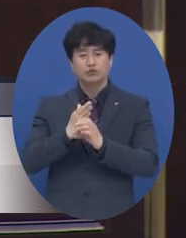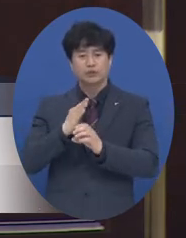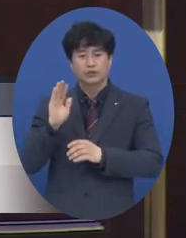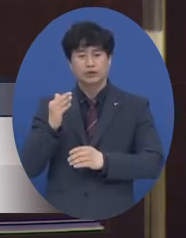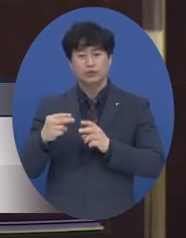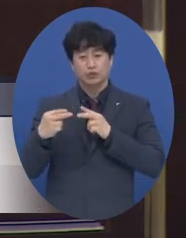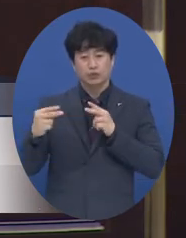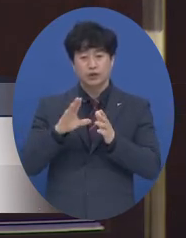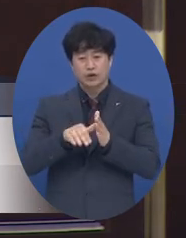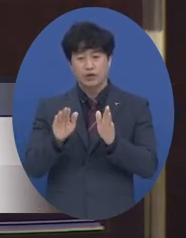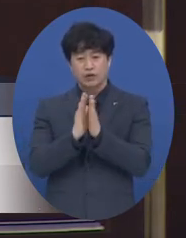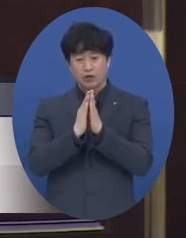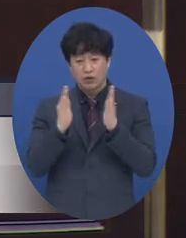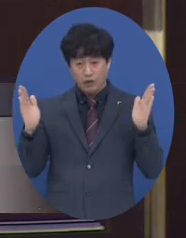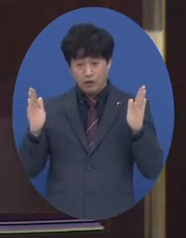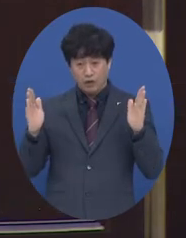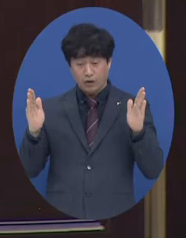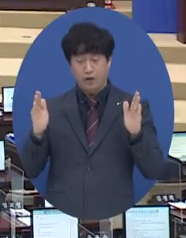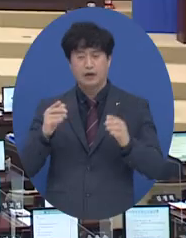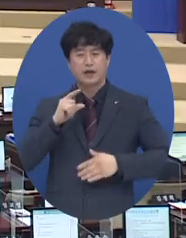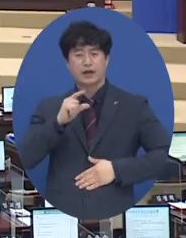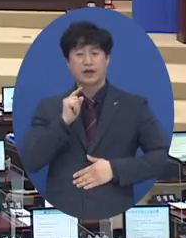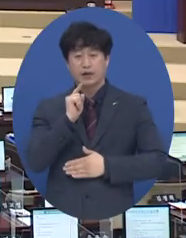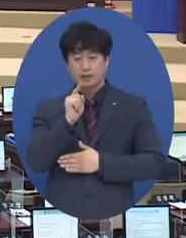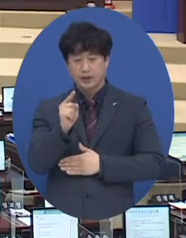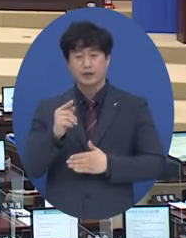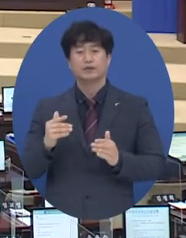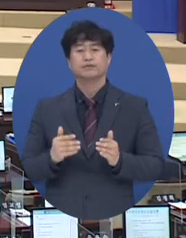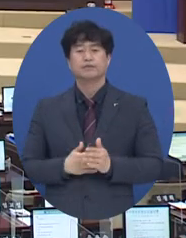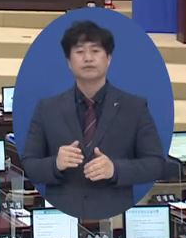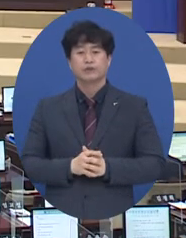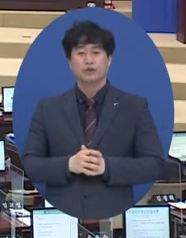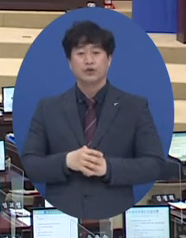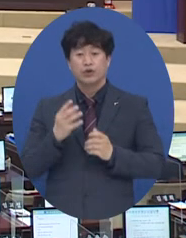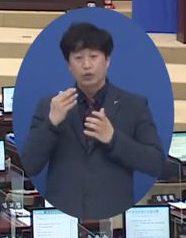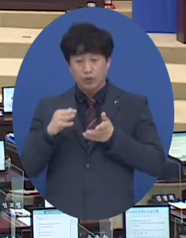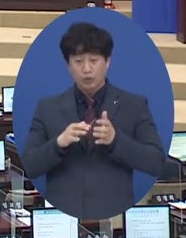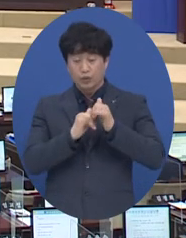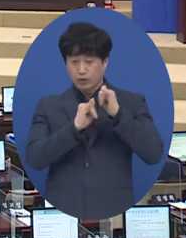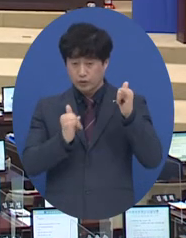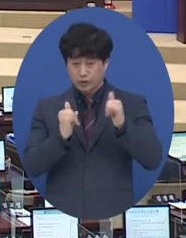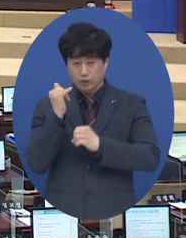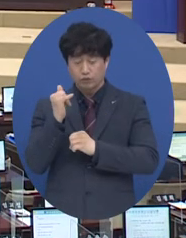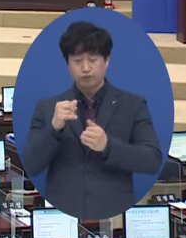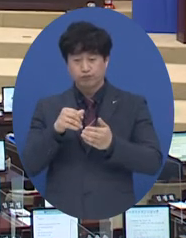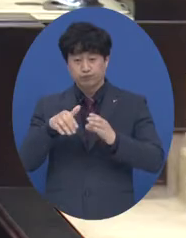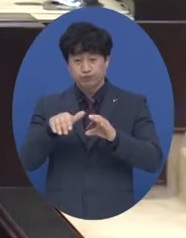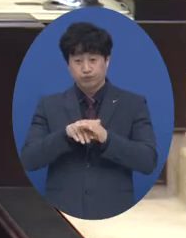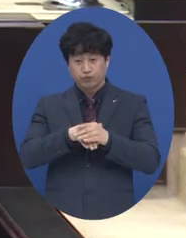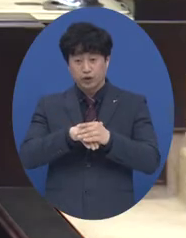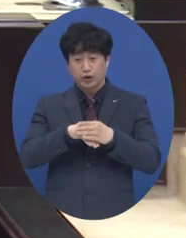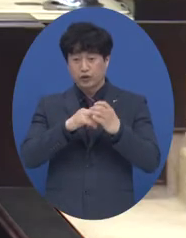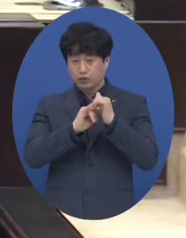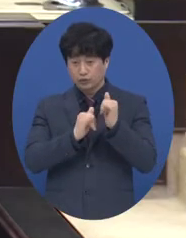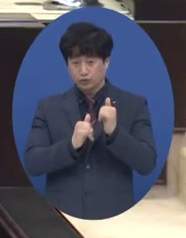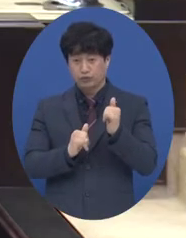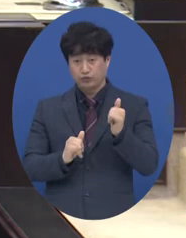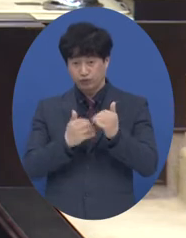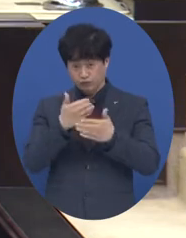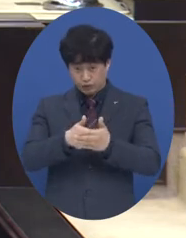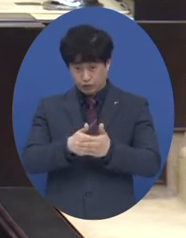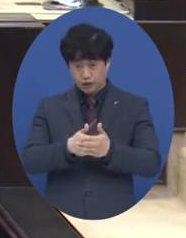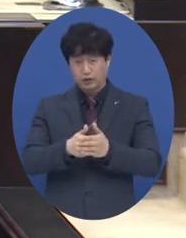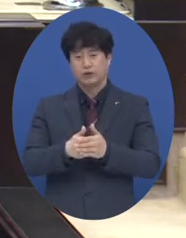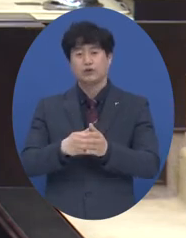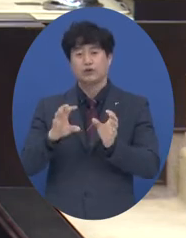열어갈 것을 강력히 요청합니다 경기도의 역사와 문화유산을 기반으로 내부 순환 중심의 산책길을 발굴에